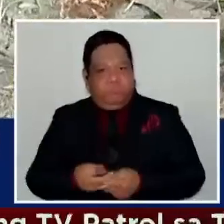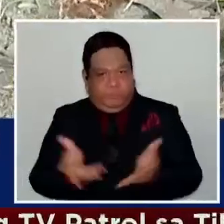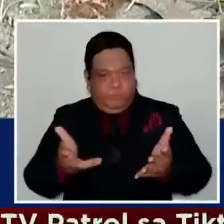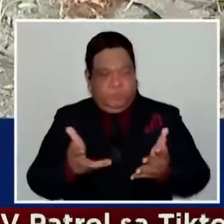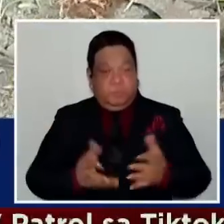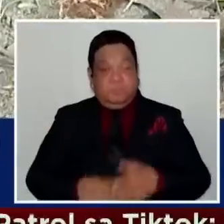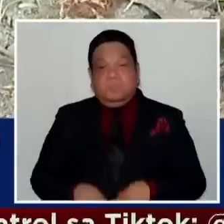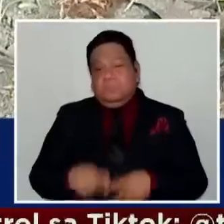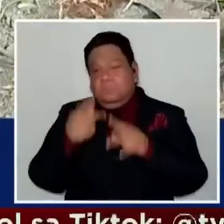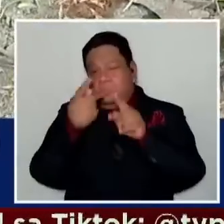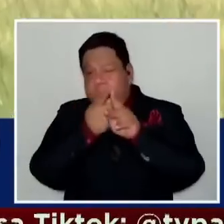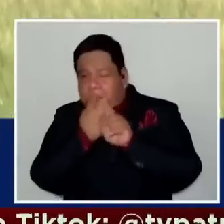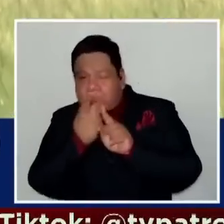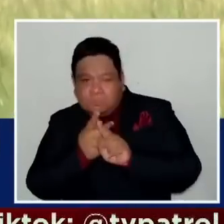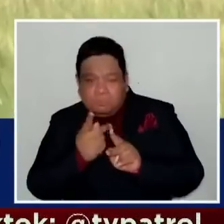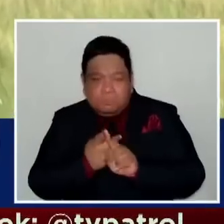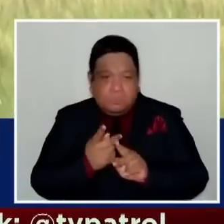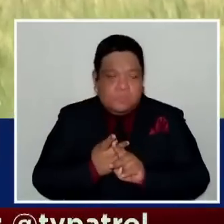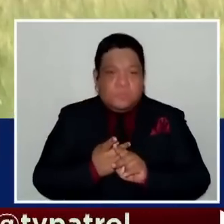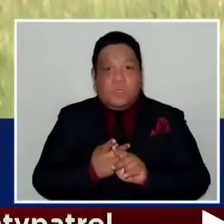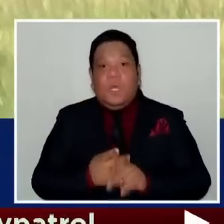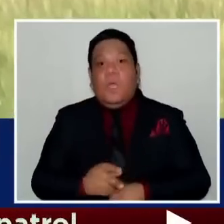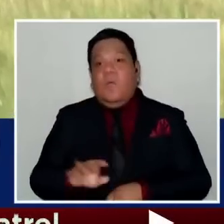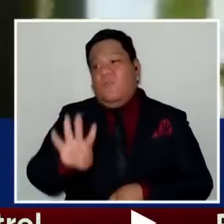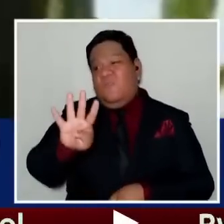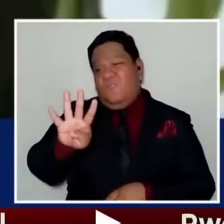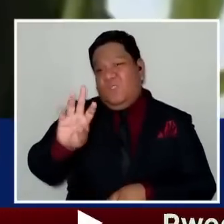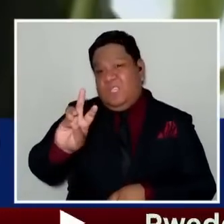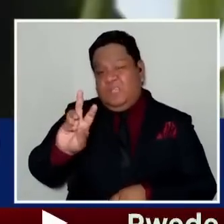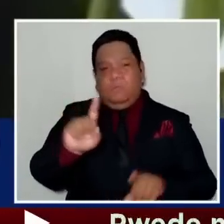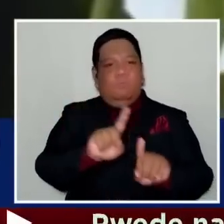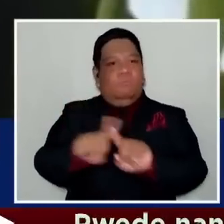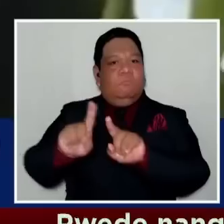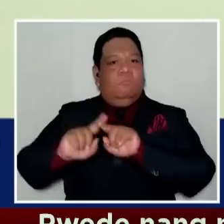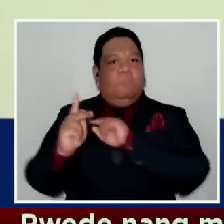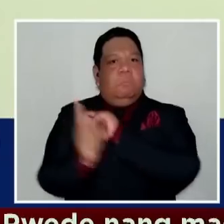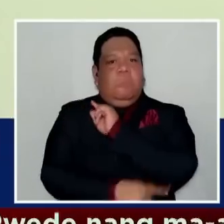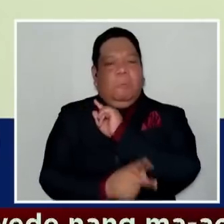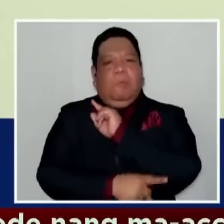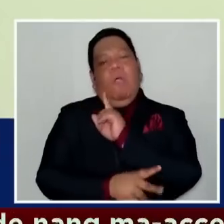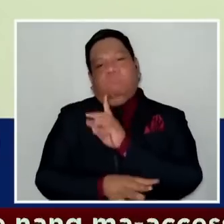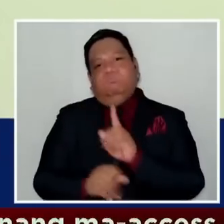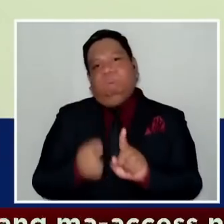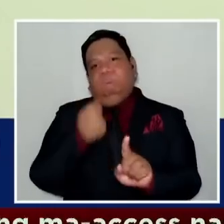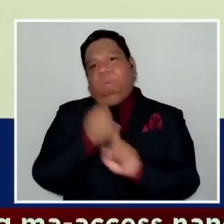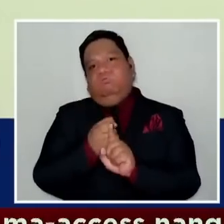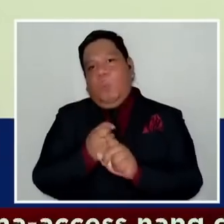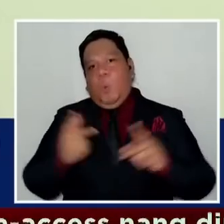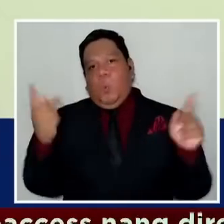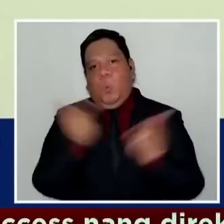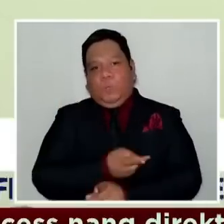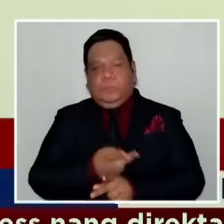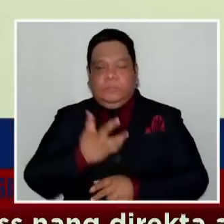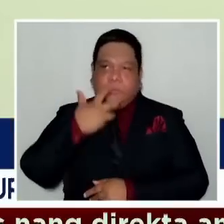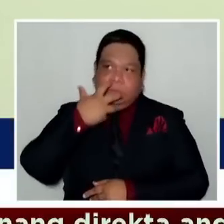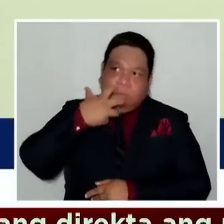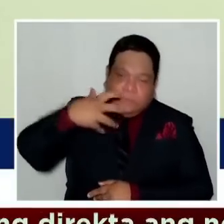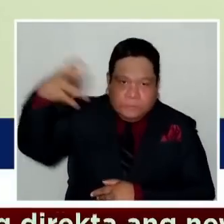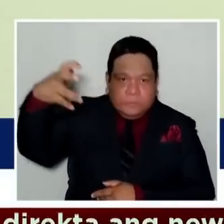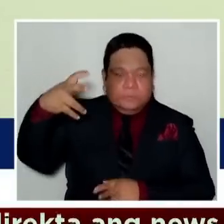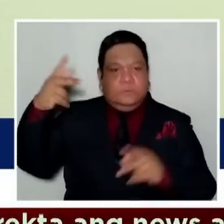nasa 46 na probinsya ang matinding tatamaan ng El Nino. Mga areas talaga na tatamaan na